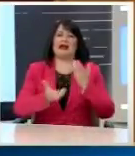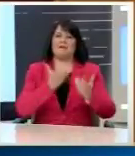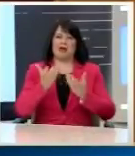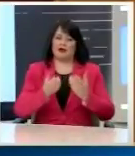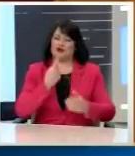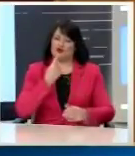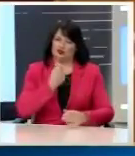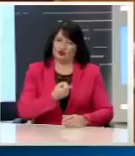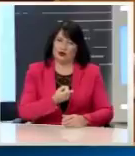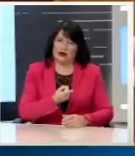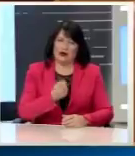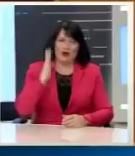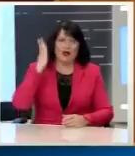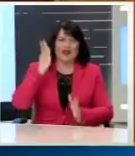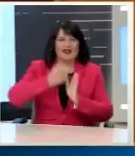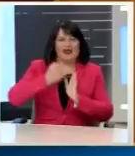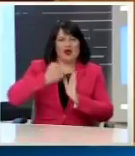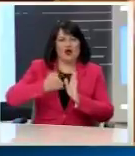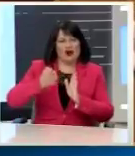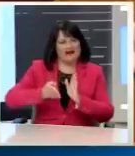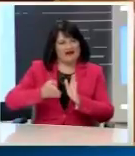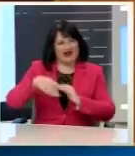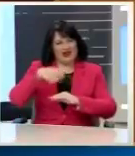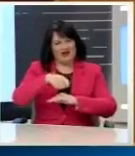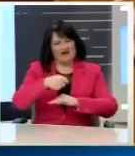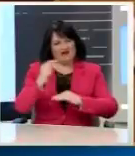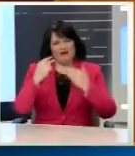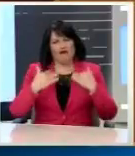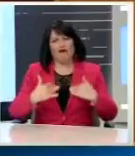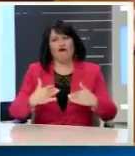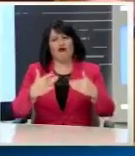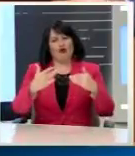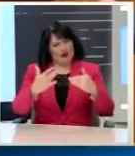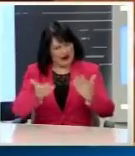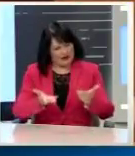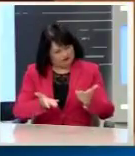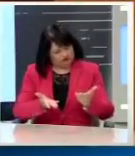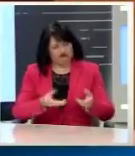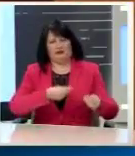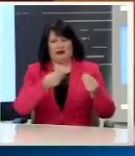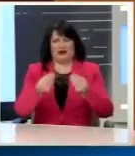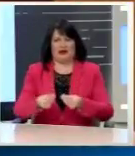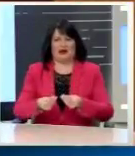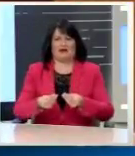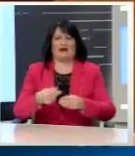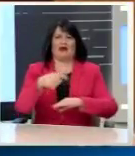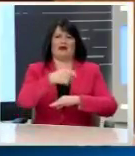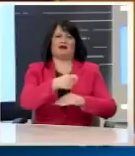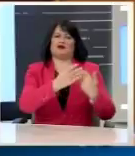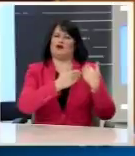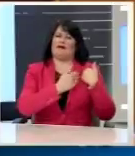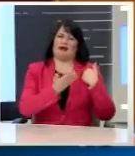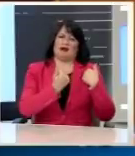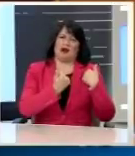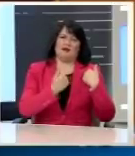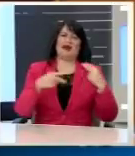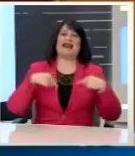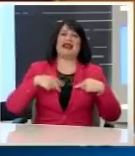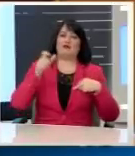προλαβαίνω, η δικογραφία ήρθε στη Βουλή γιατί δεν έχει αρμοδιότητα η τακτική δικαιοσύνη. Είναι